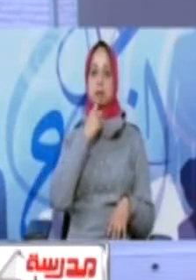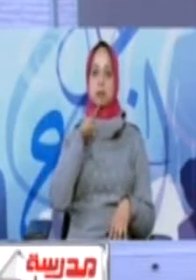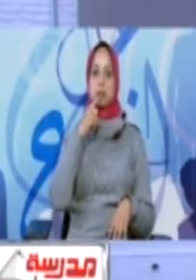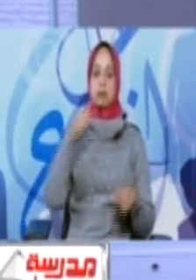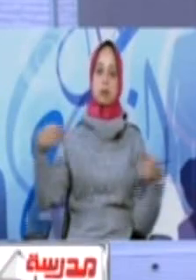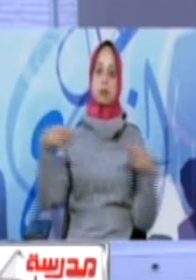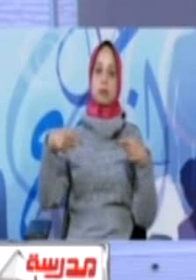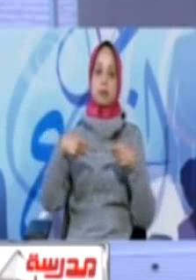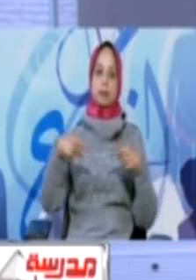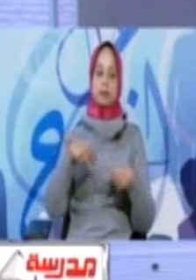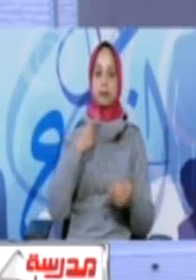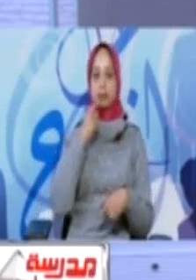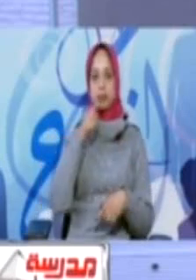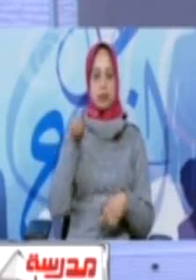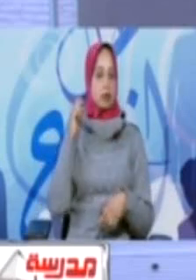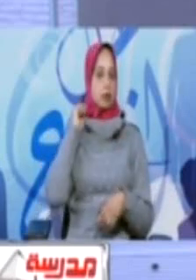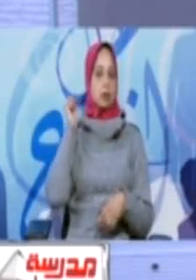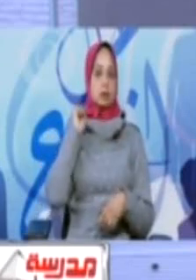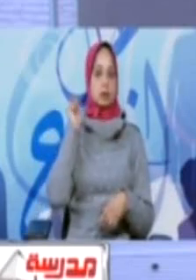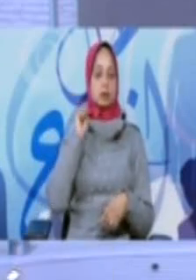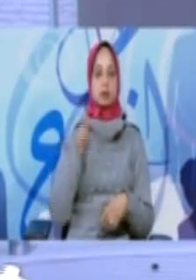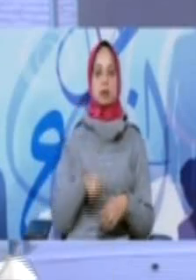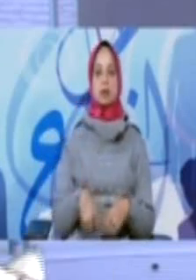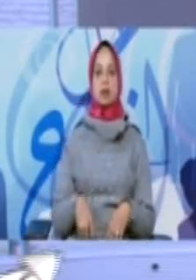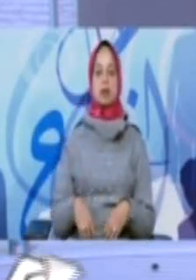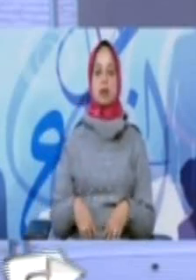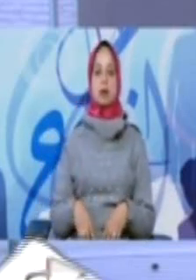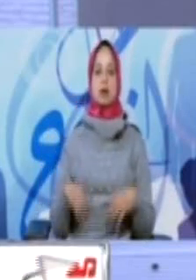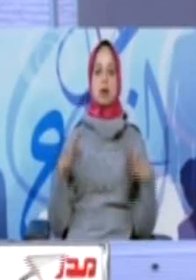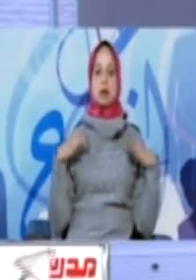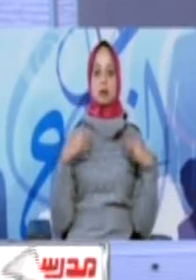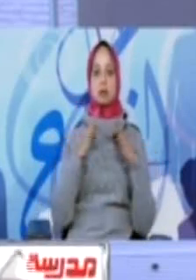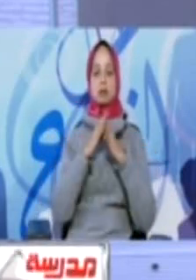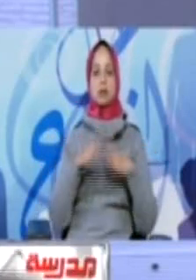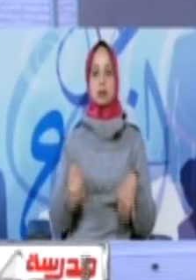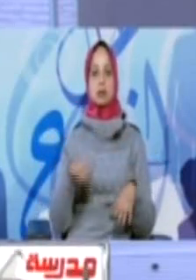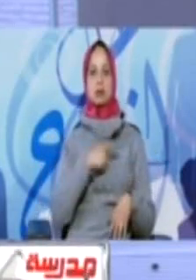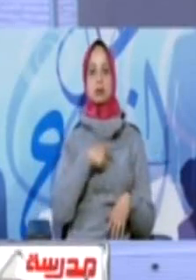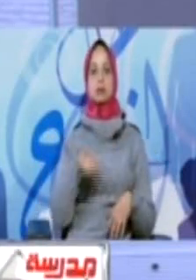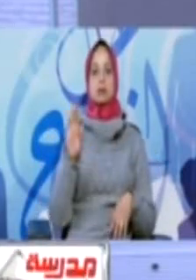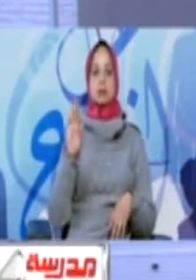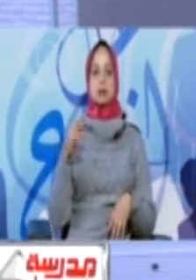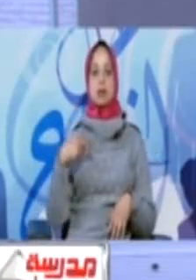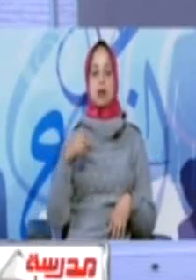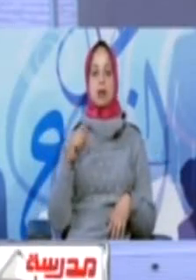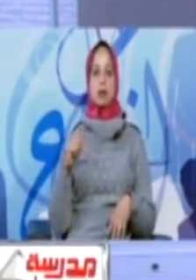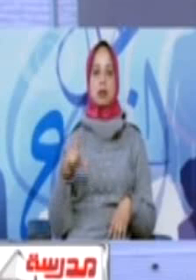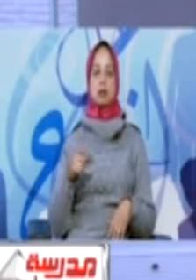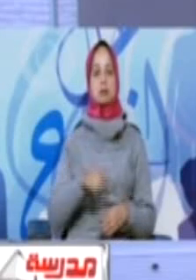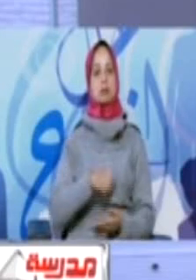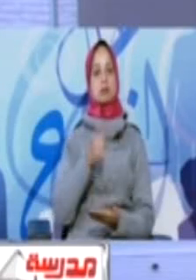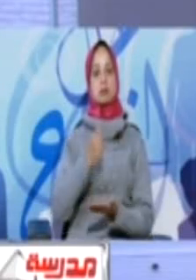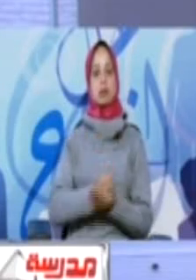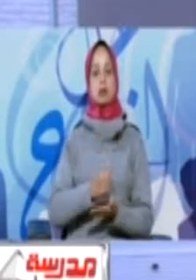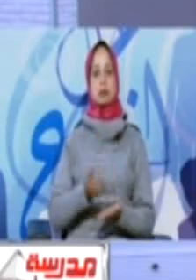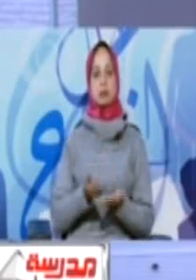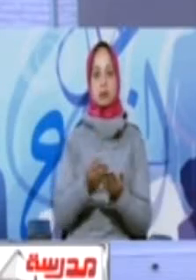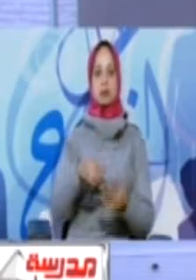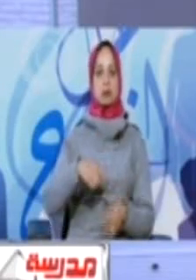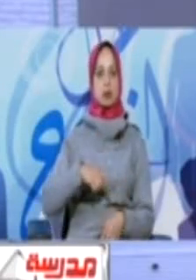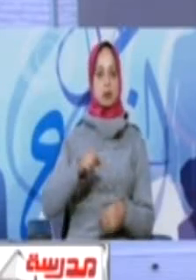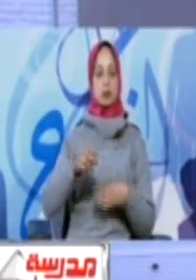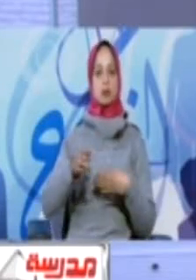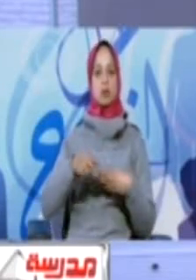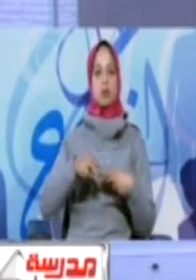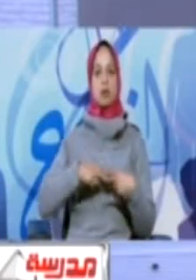زغلول عمل ايه؟ قدم سعد زغلول الاستقاله، ارغم بالطريقه دي على تقديم الاستقاله، وكلف الملك